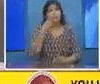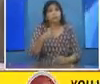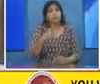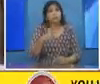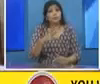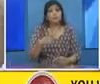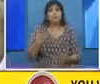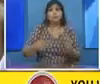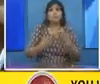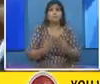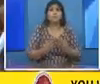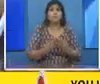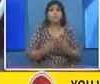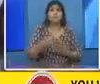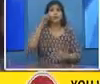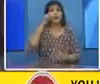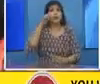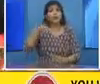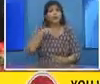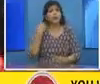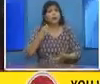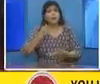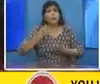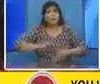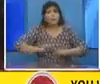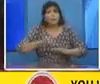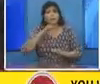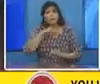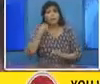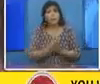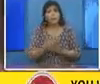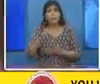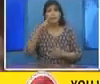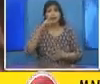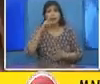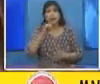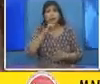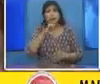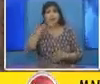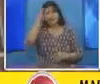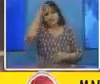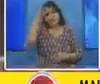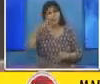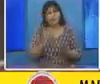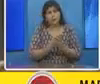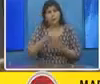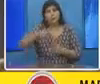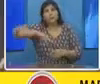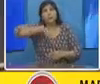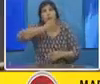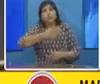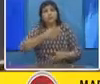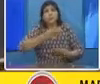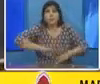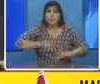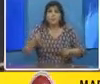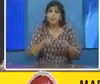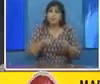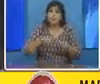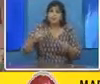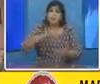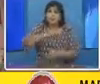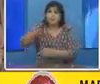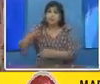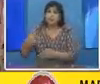होगा जिनके बेटे शहीद हुए, वो माता पिता अपने दूसरे बेटों को भी, घर के